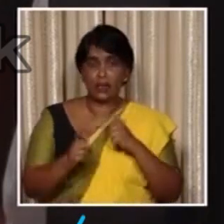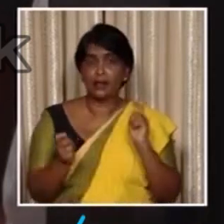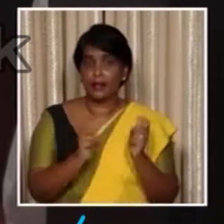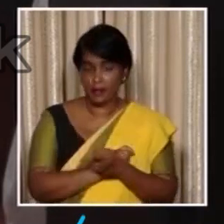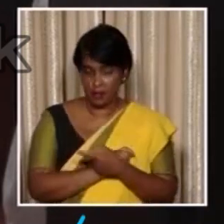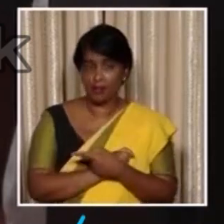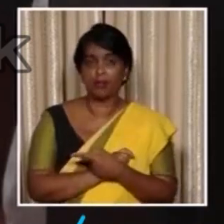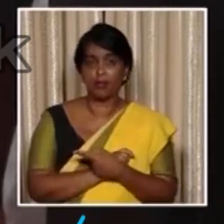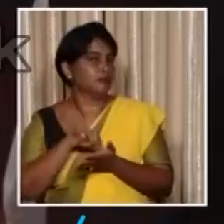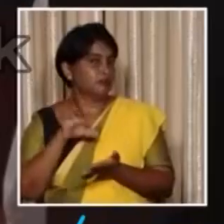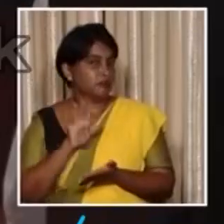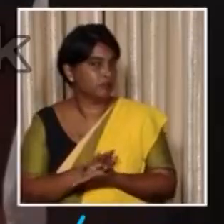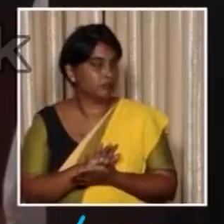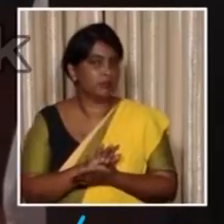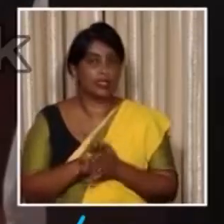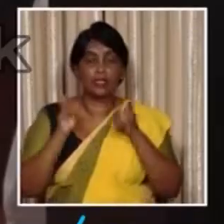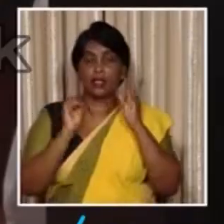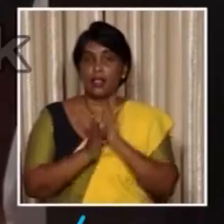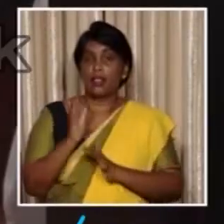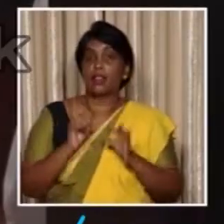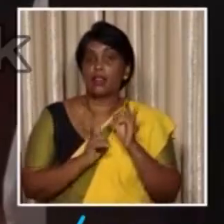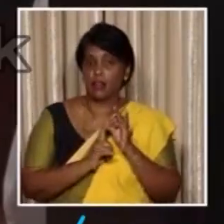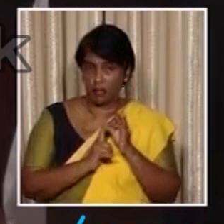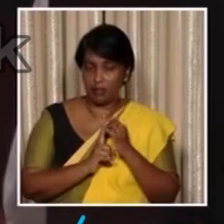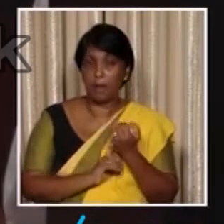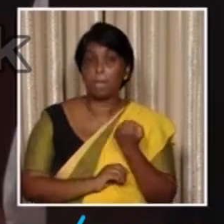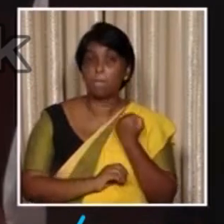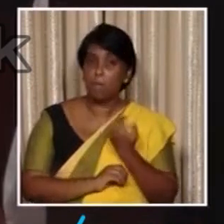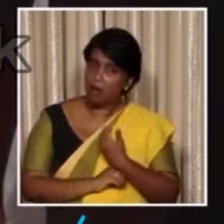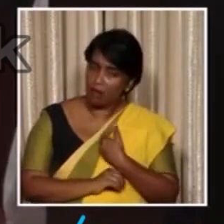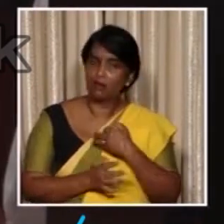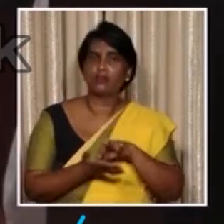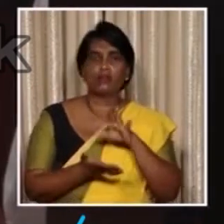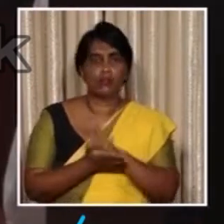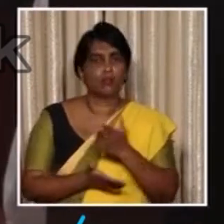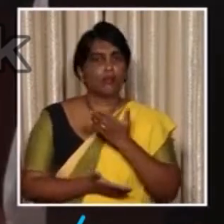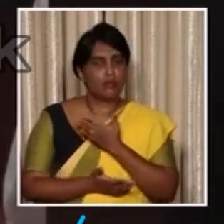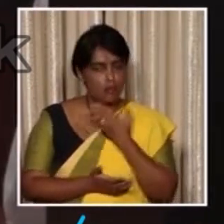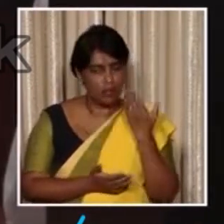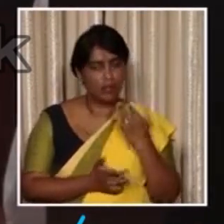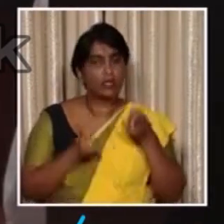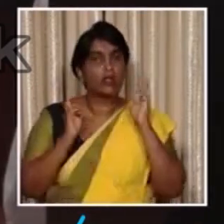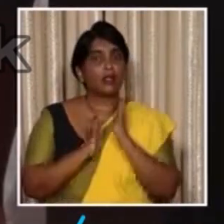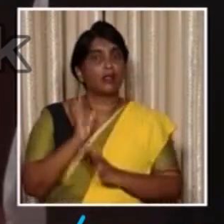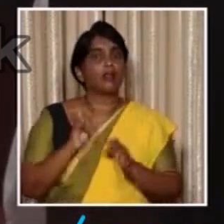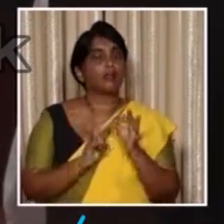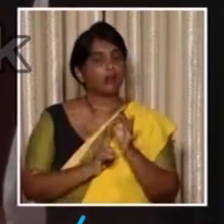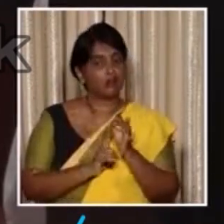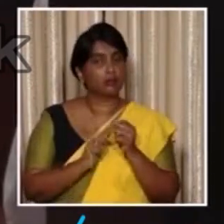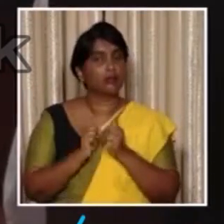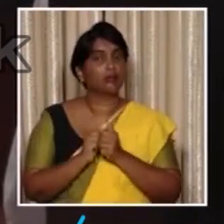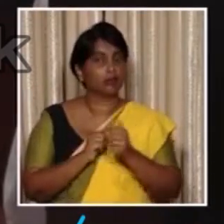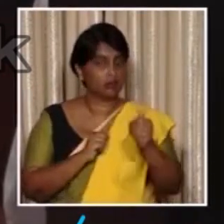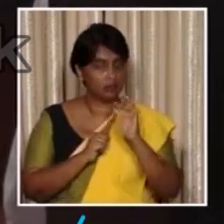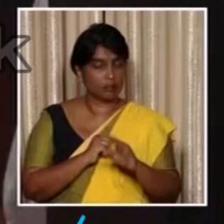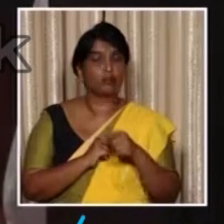එකට මේ ලොව දිනන්න? ක්‍රීඩා අමතිවරයාට බලයක් තියෙනවා ඒ තීන්දුව ගන්න. ක්‍රීඩා අමතිවරයා කටයුතු කරලා